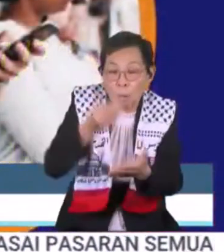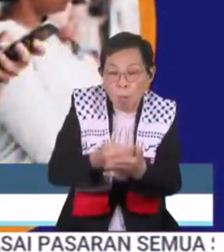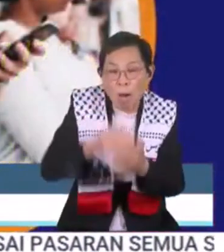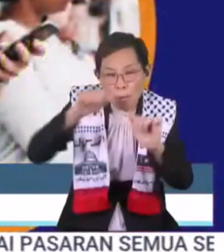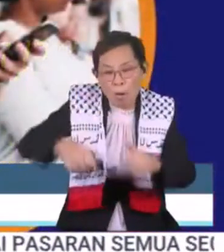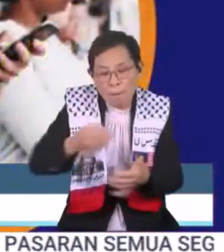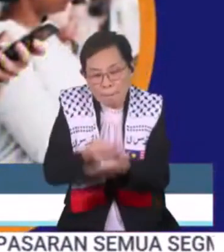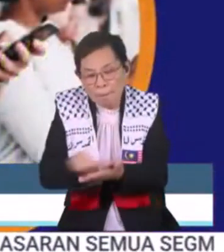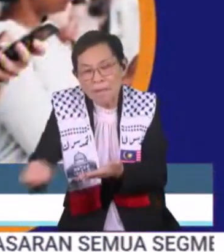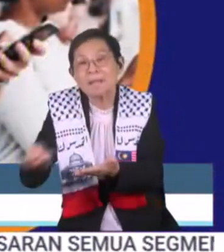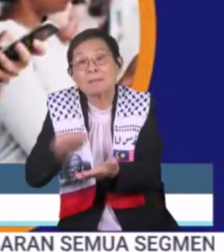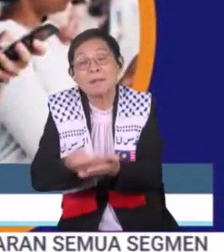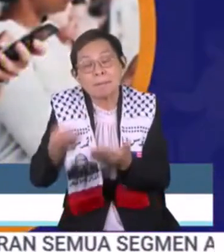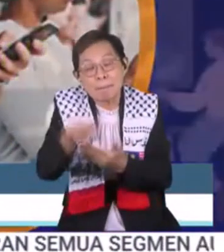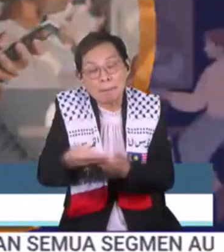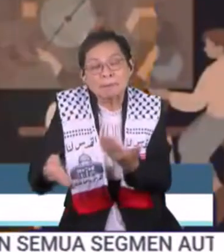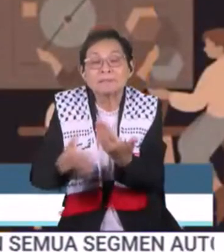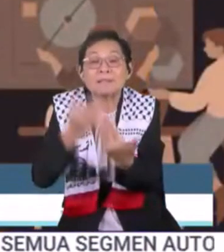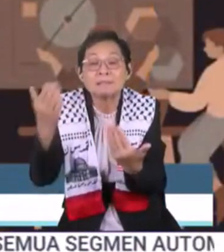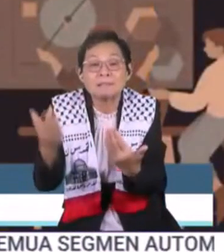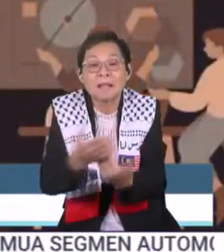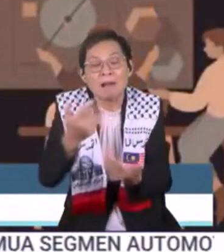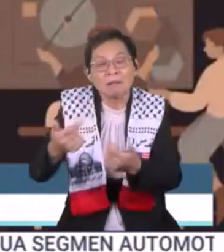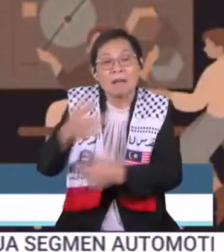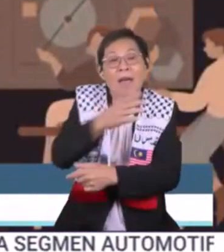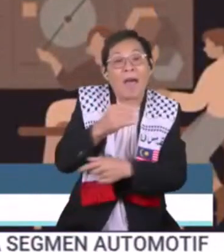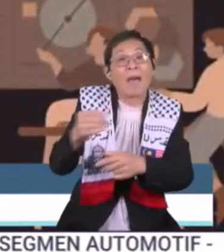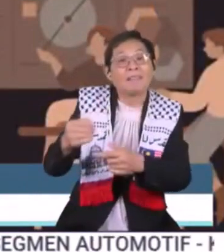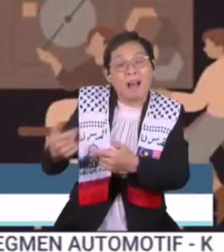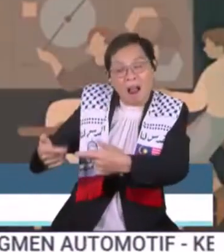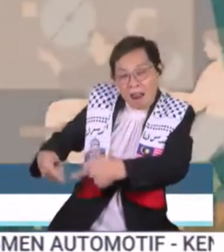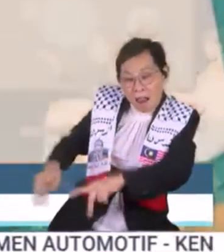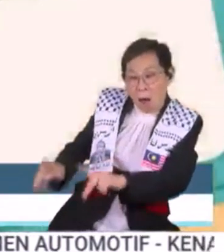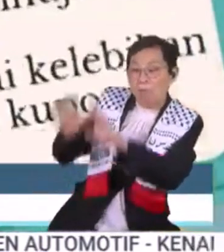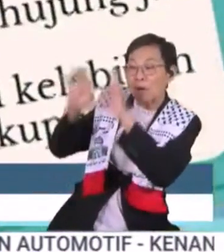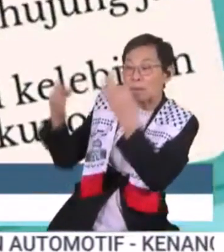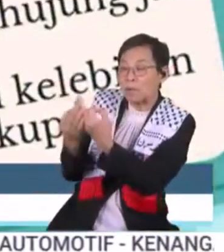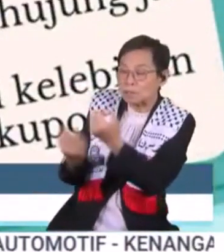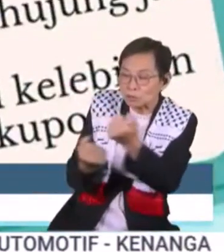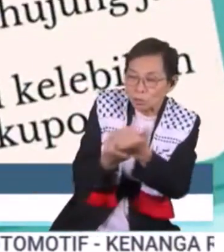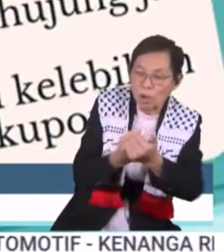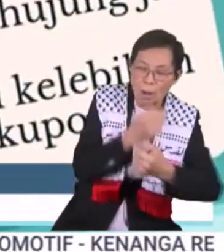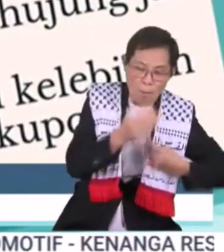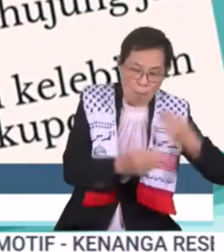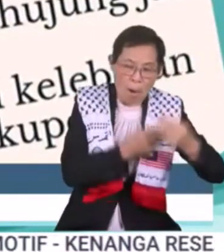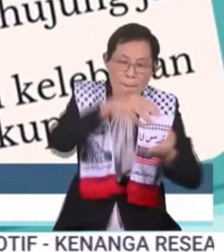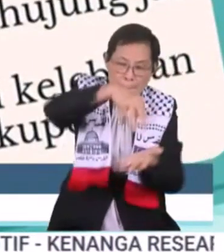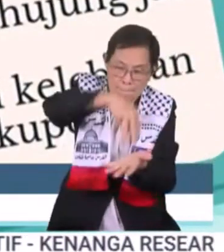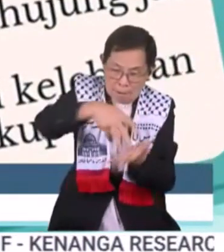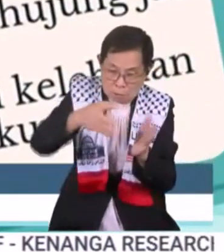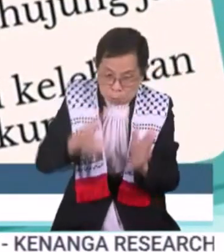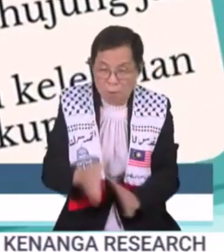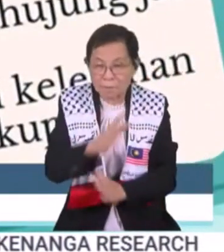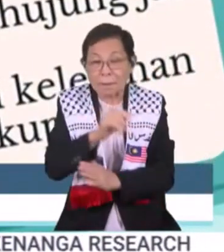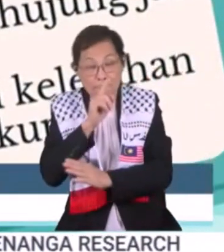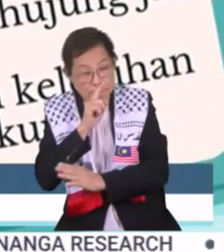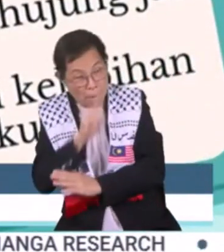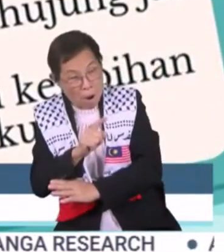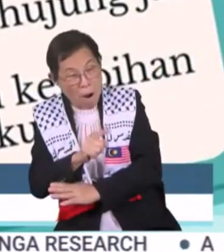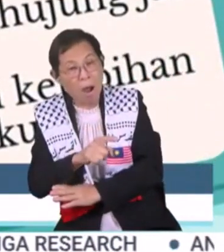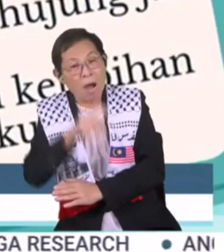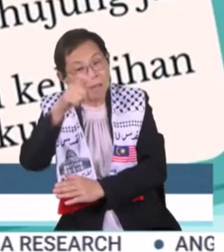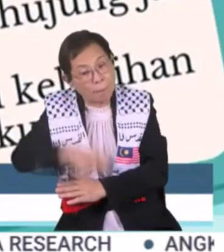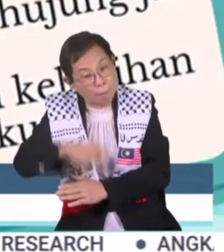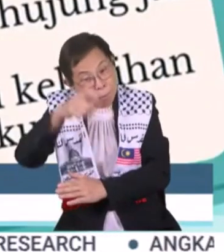pembelian dengan lebih mudah pada masa sama memberi ruang kepada ahli keluarga memberi sokongan moral kepada banduan dan memastikan